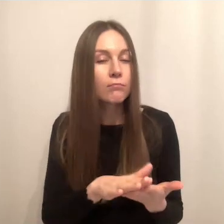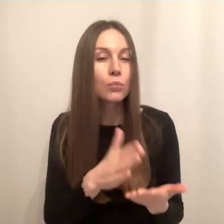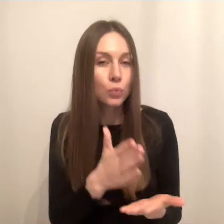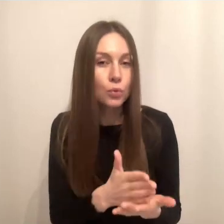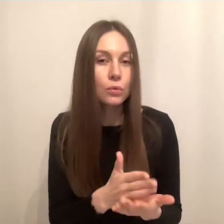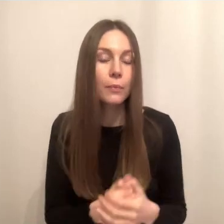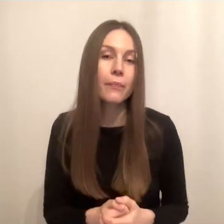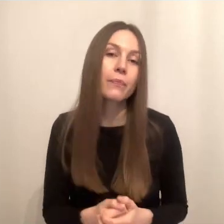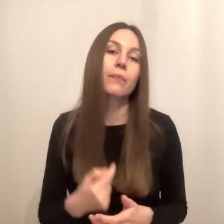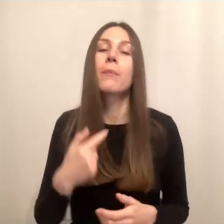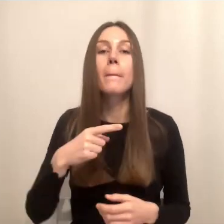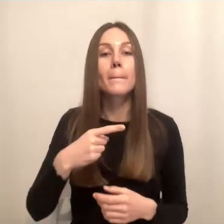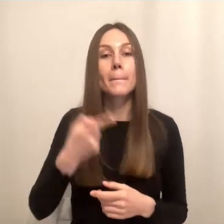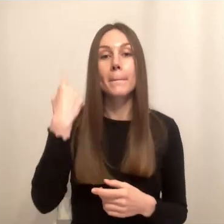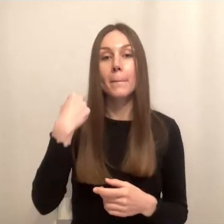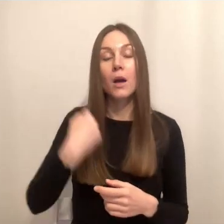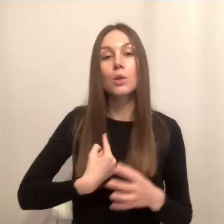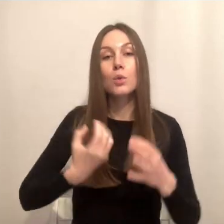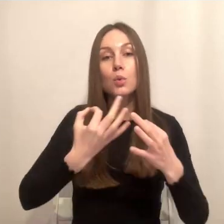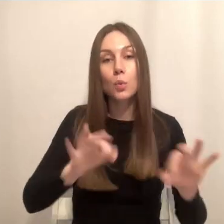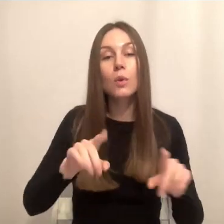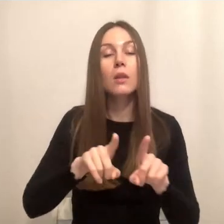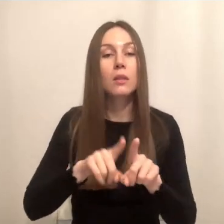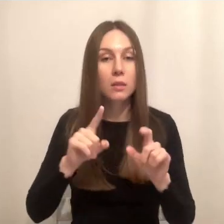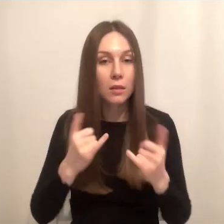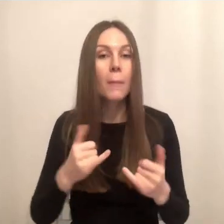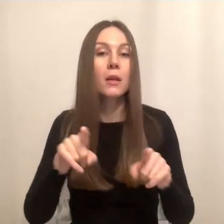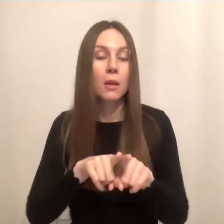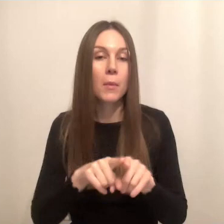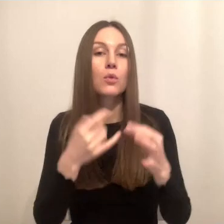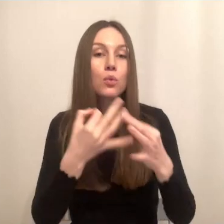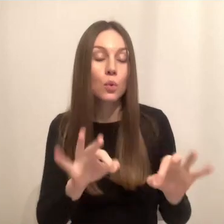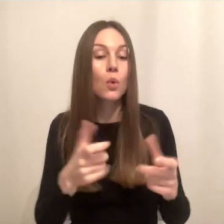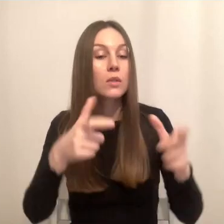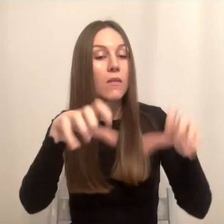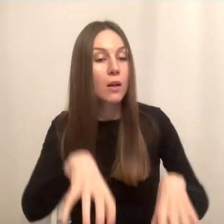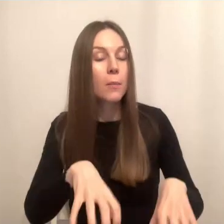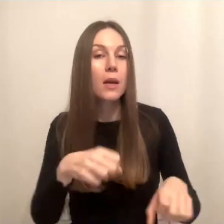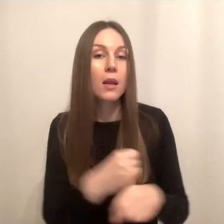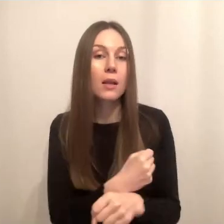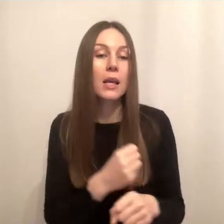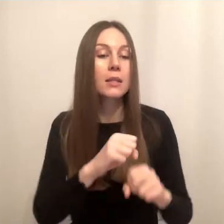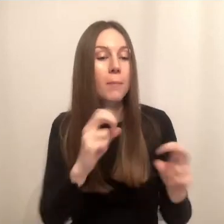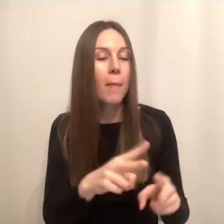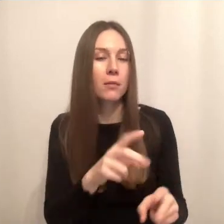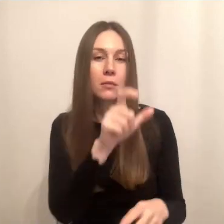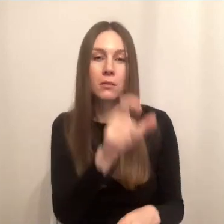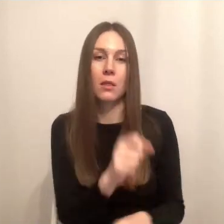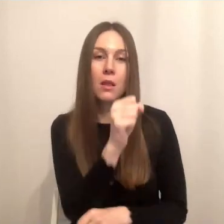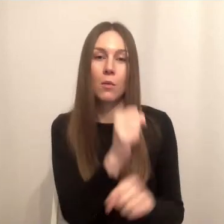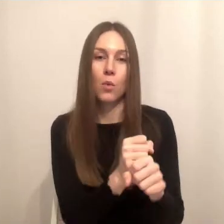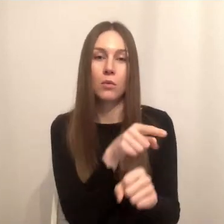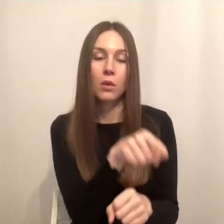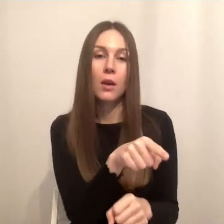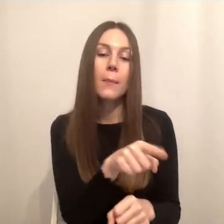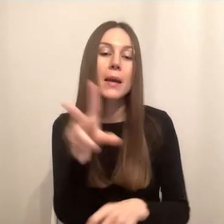siūliau praeitą kartą ir dabar siūlau, kad savivaldybėje turėtų atsirasti specialią pareigybę, pareigybę rizikos valdymo